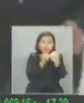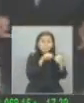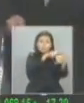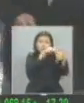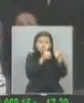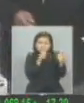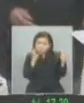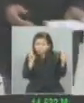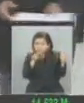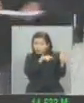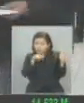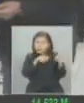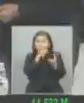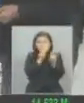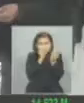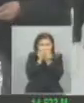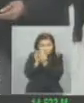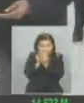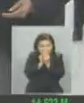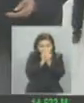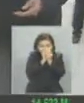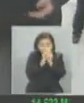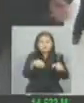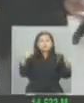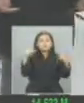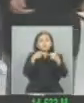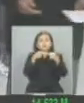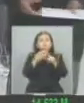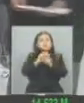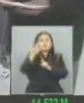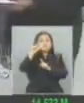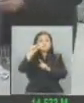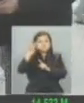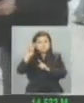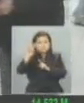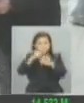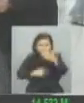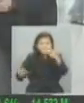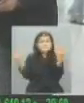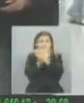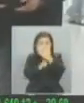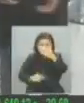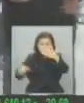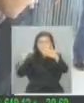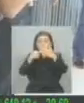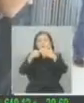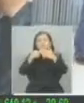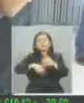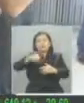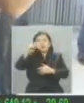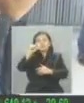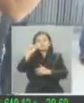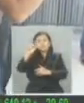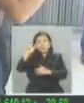านักปั่นทั้ง6คนจะช่วยกันเก็บแต้มเพื่อทำขยับอันดับปัจจุบันที่อยู่อันดับที่27ขึ้นมาติด1ใน23อันดับแรกให้ได้